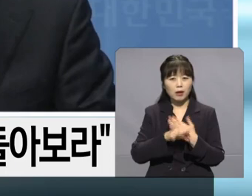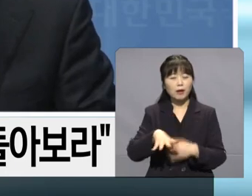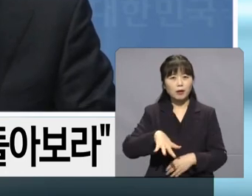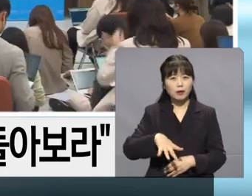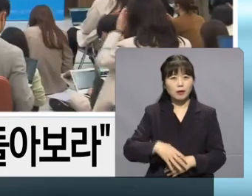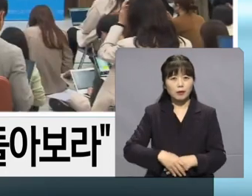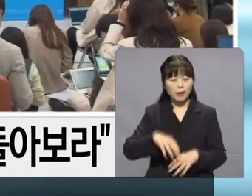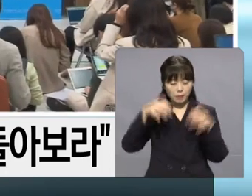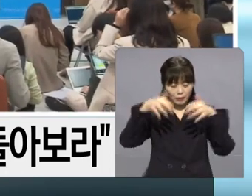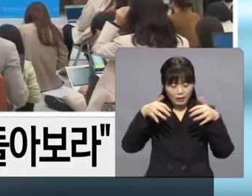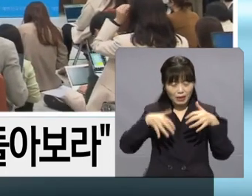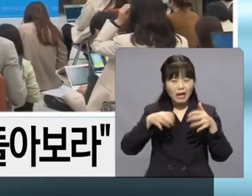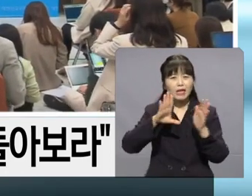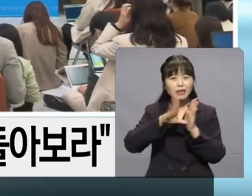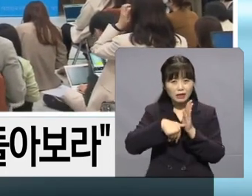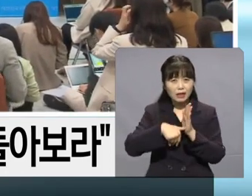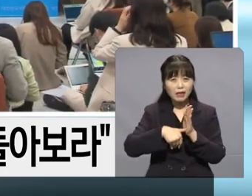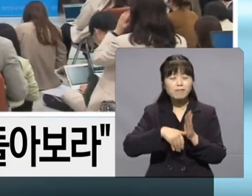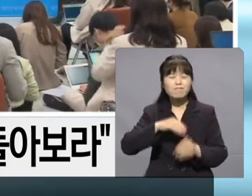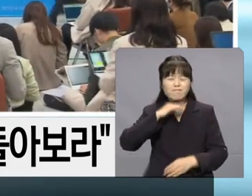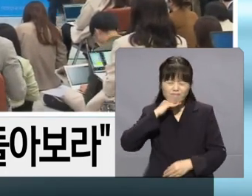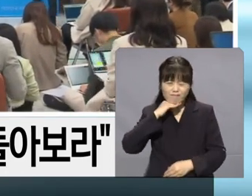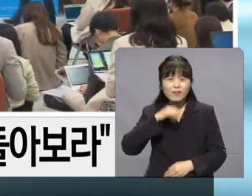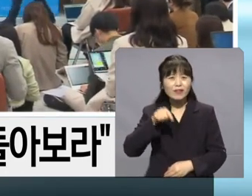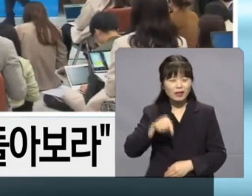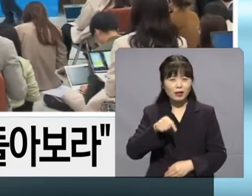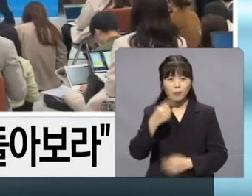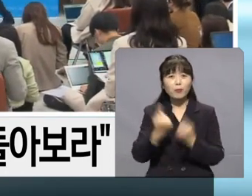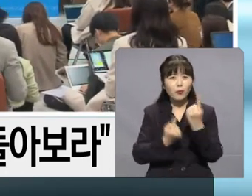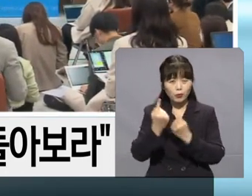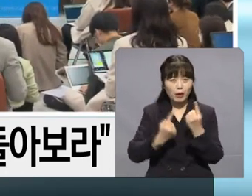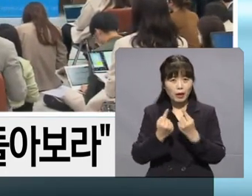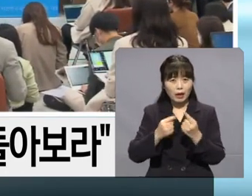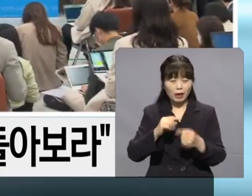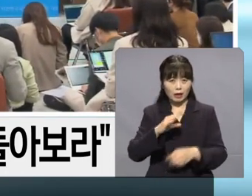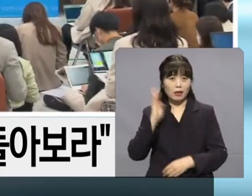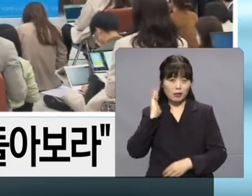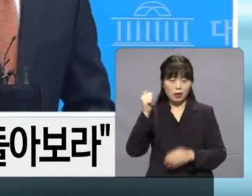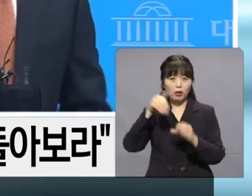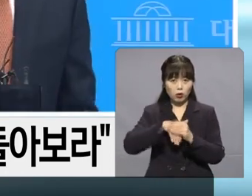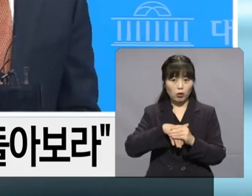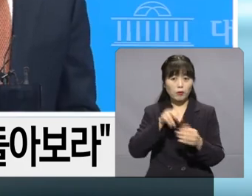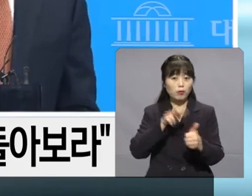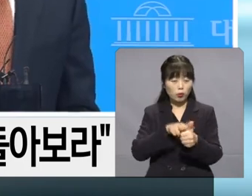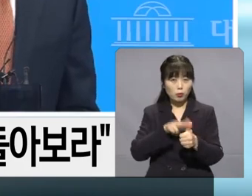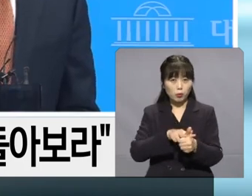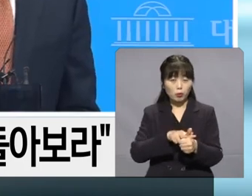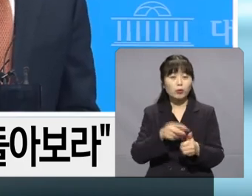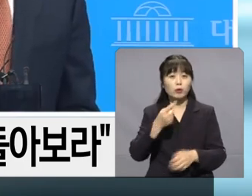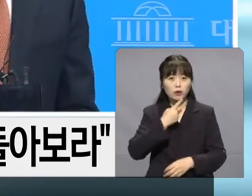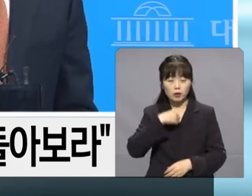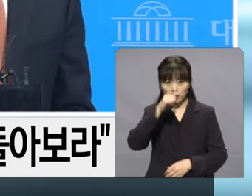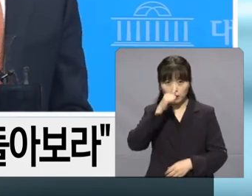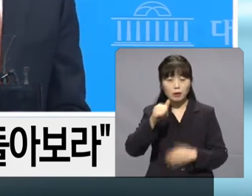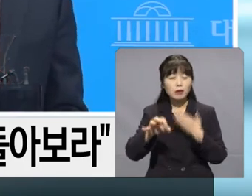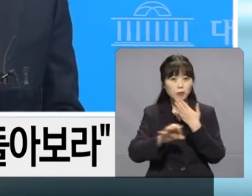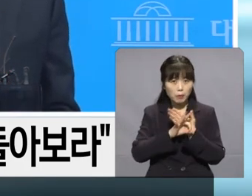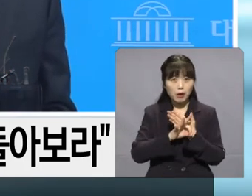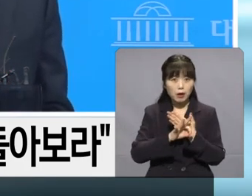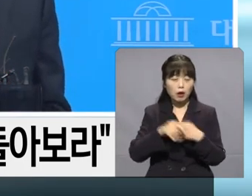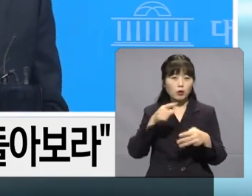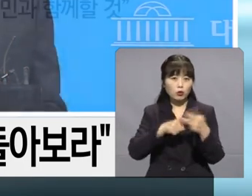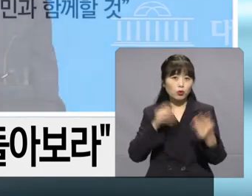비가 내릴 때까지 기다리게 그거보다는 대권주 한다면 이제까지 그랬듯이